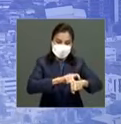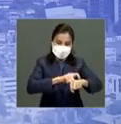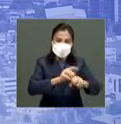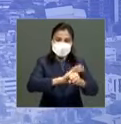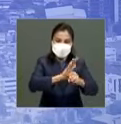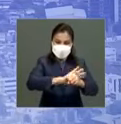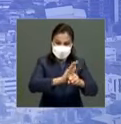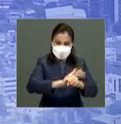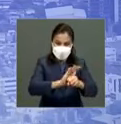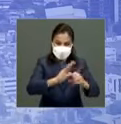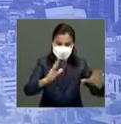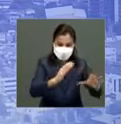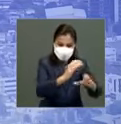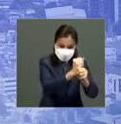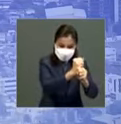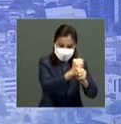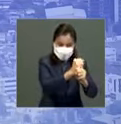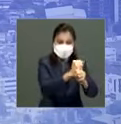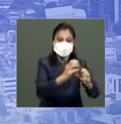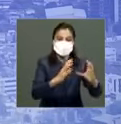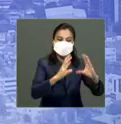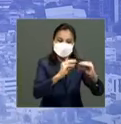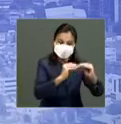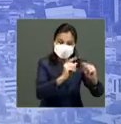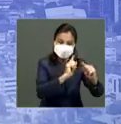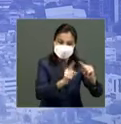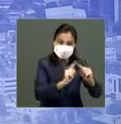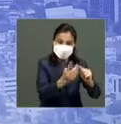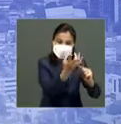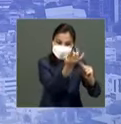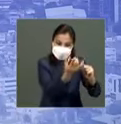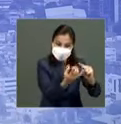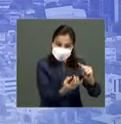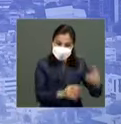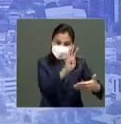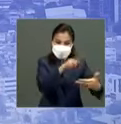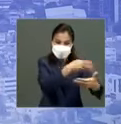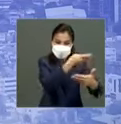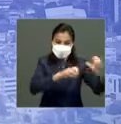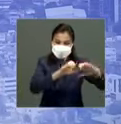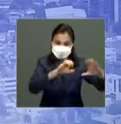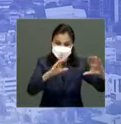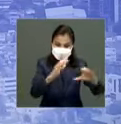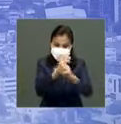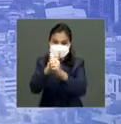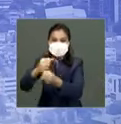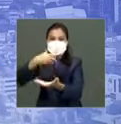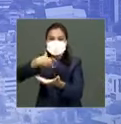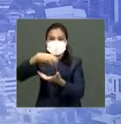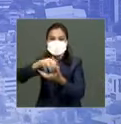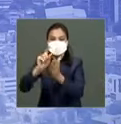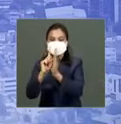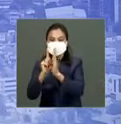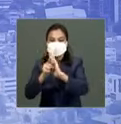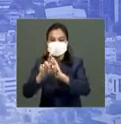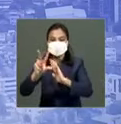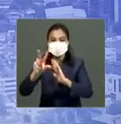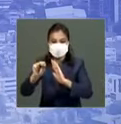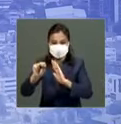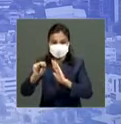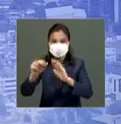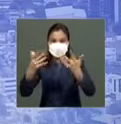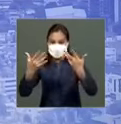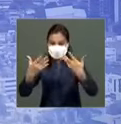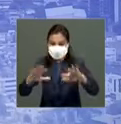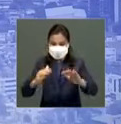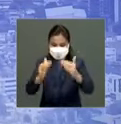การที่จะนำสถานการณ์และข้อสรุปจากการประชุมมารายงานต่อพี่น้องประชาชนสักครึ่งชั่วโมงนะครับจากนั้นก็